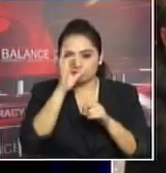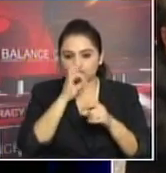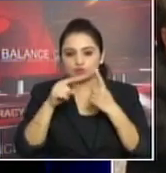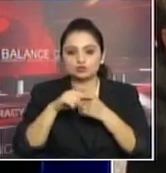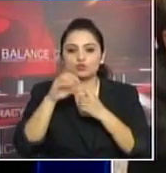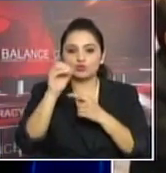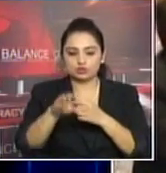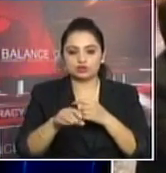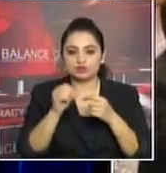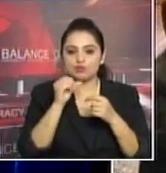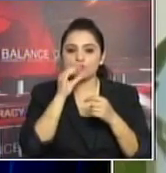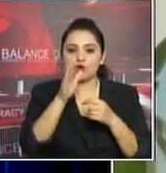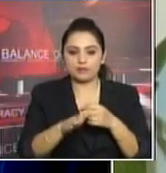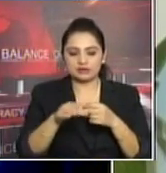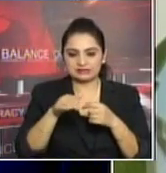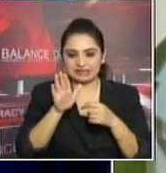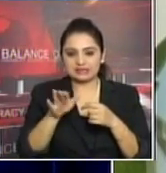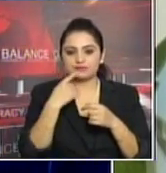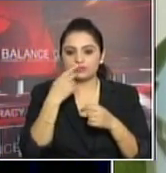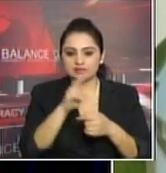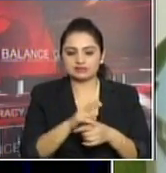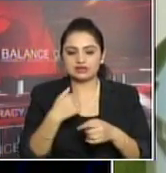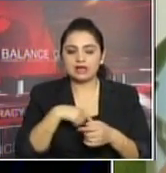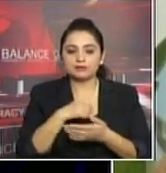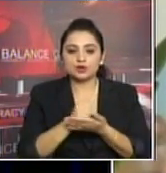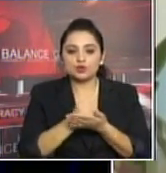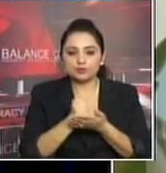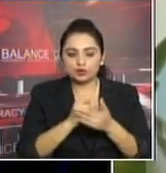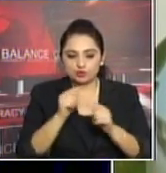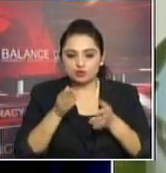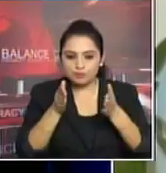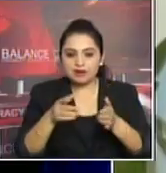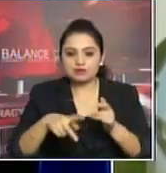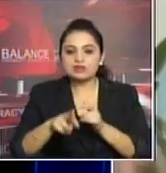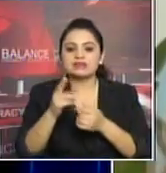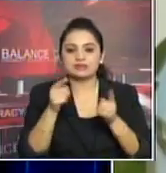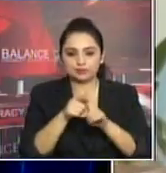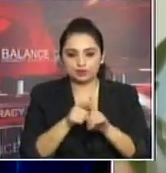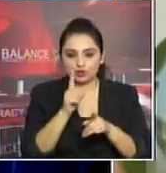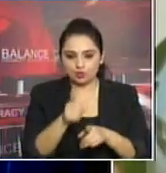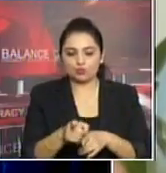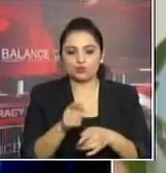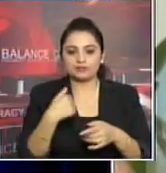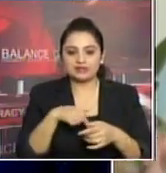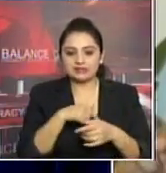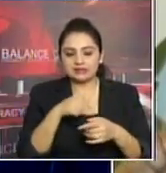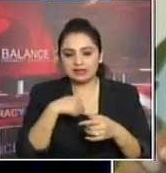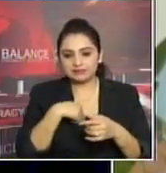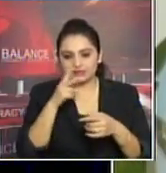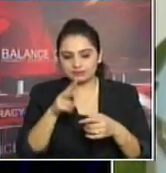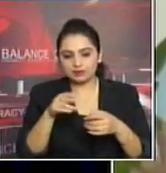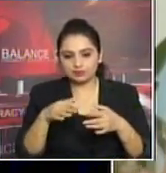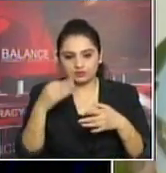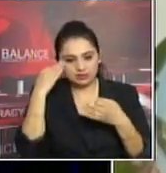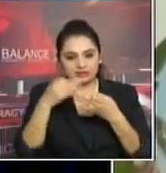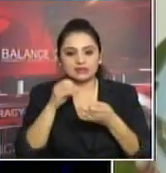दिने प्रवक्ता ढकालले बताए। हाम्रो प्र्याक्टिस चाहिँ नि कुन बाटो हिँड्ने भन्ने पनि हो कि हामी अलिक बढी त्यसमा नि फोकस गर्छौँ, तर उहाँहरूले भन्नु